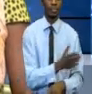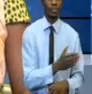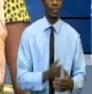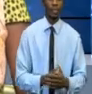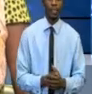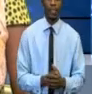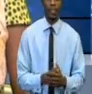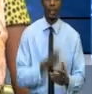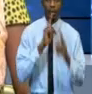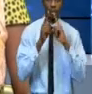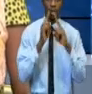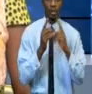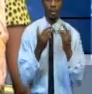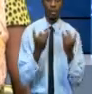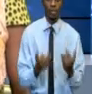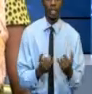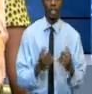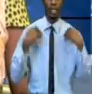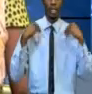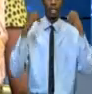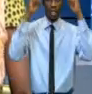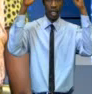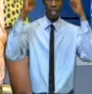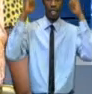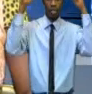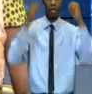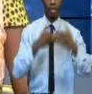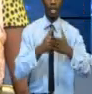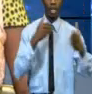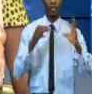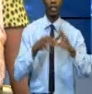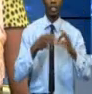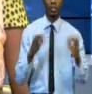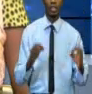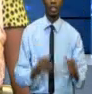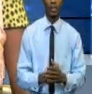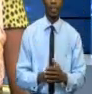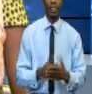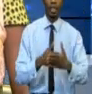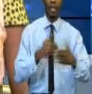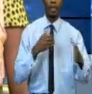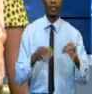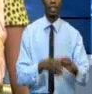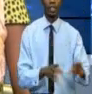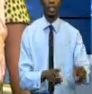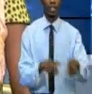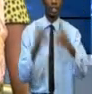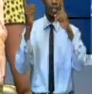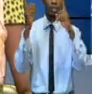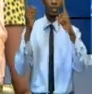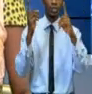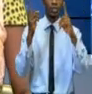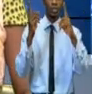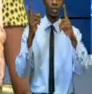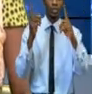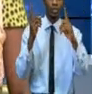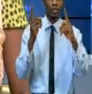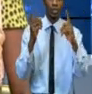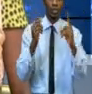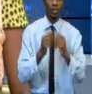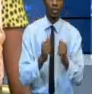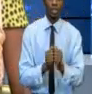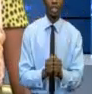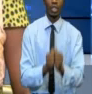Et nous parlons sport avant de clore ce journal. À quelques heures de son départ pour le Japon, rejoindre son club, le président du Tout-Puissant